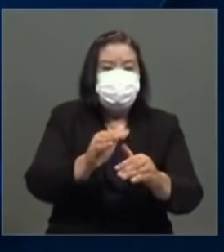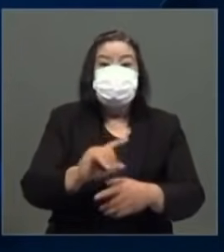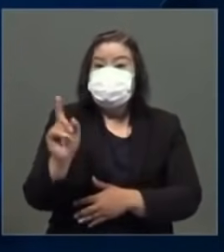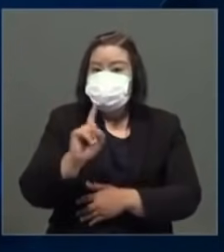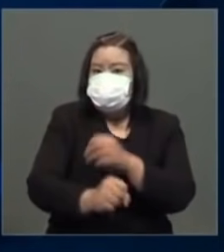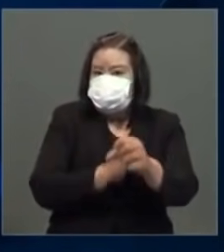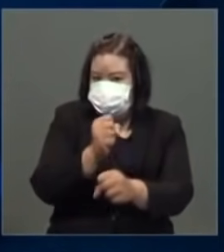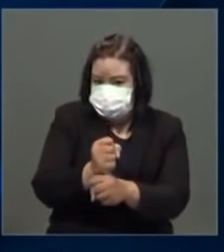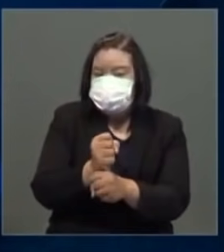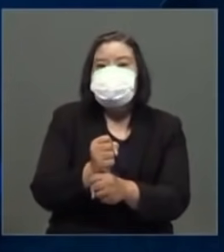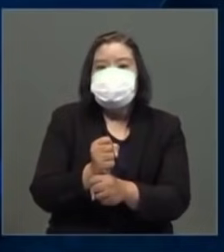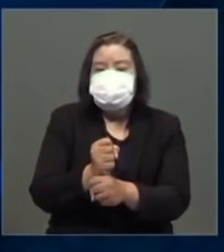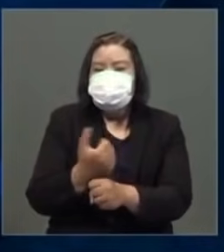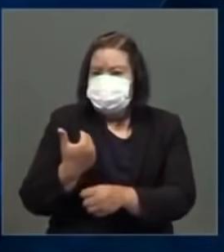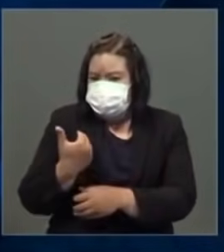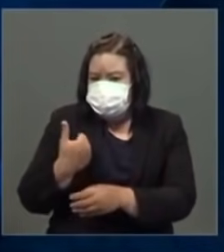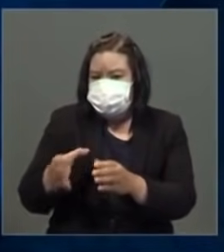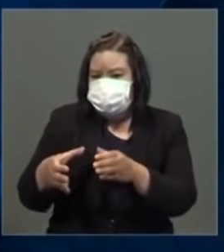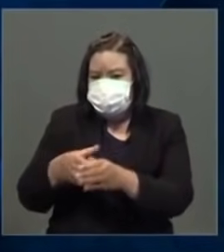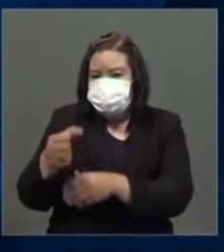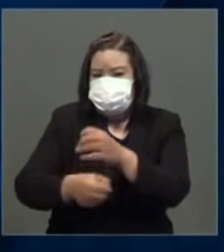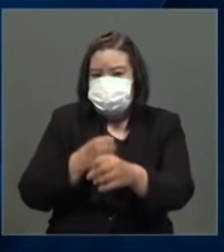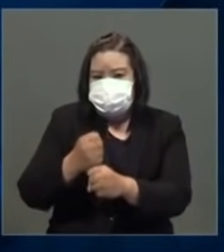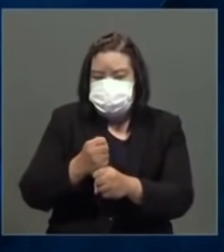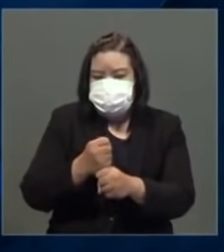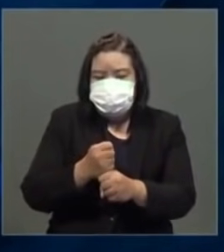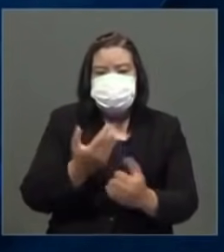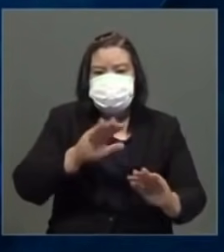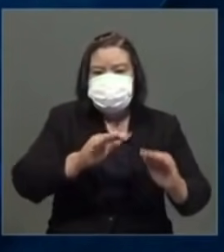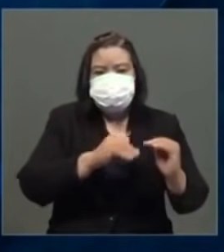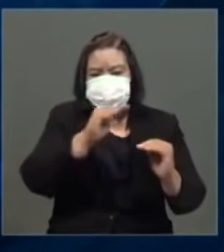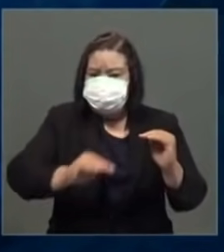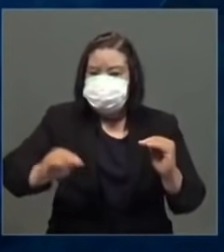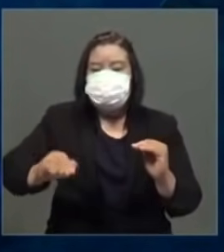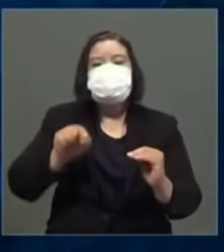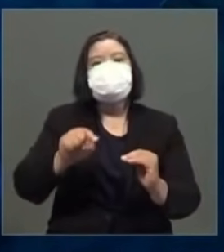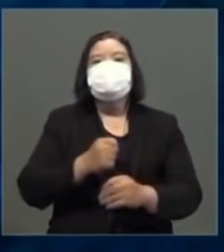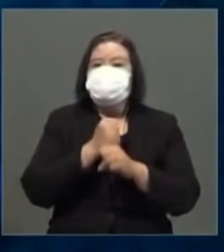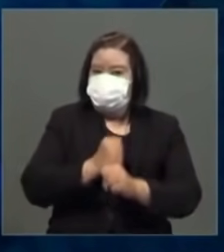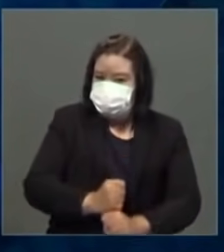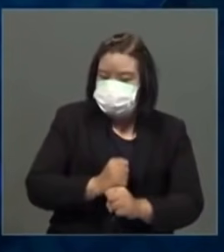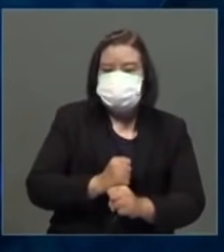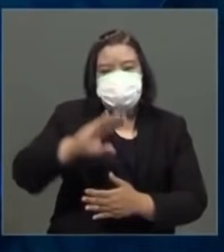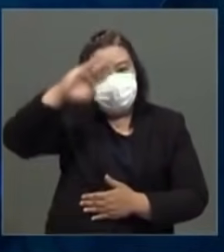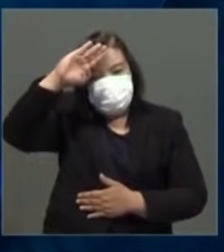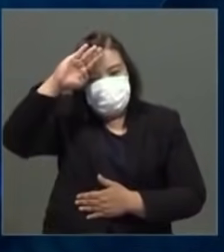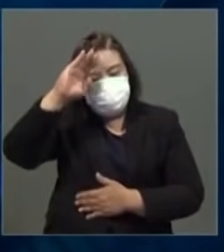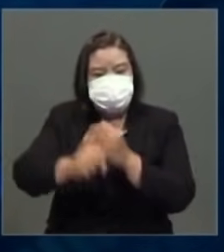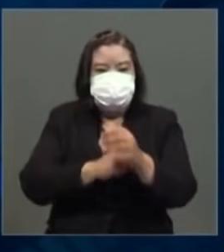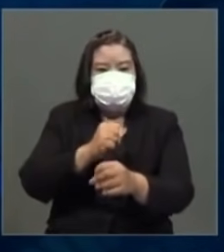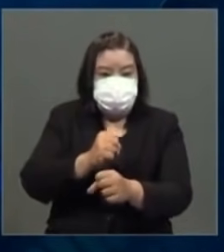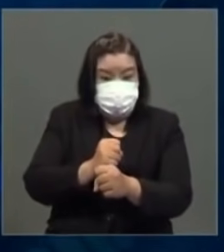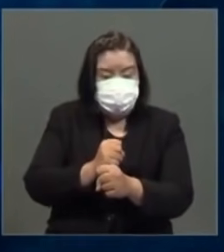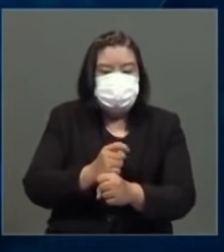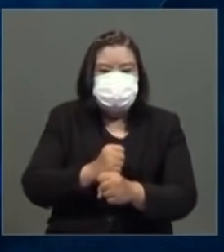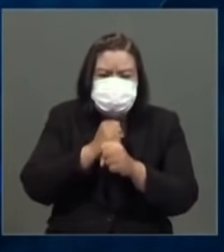ยอื่นๆกลุ่มเฉพาะอื่นๆขอให้ผู้สูงอายุแล้วก็7กลุ่มโรคนี้ท่าน